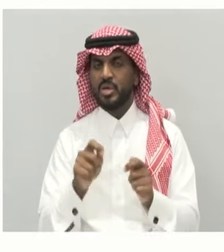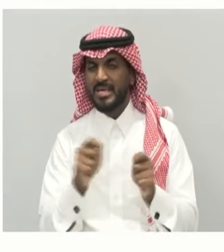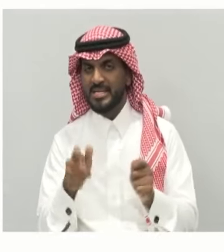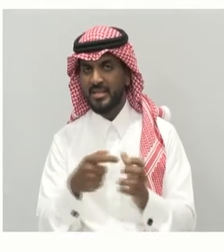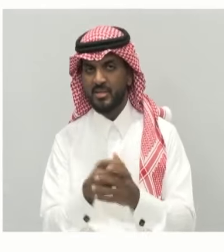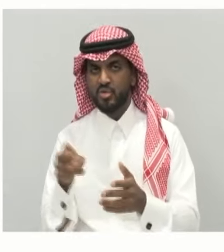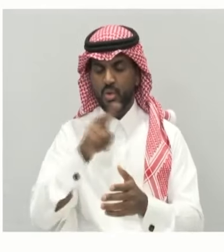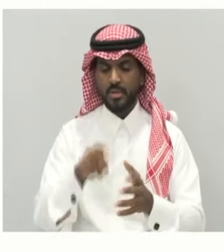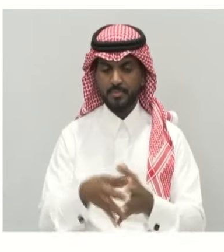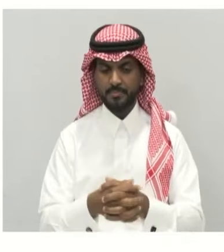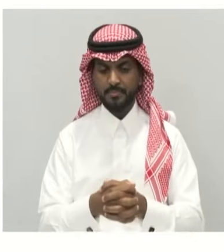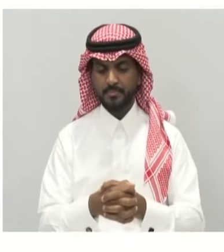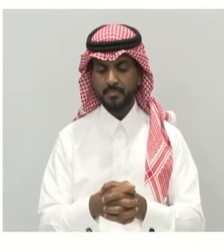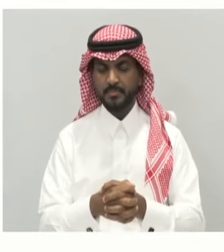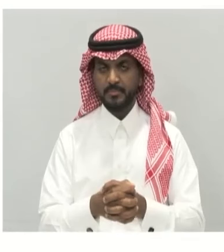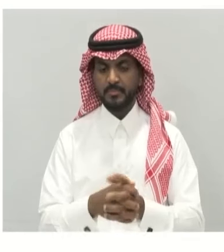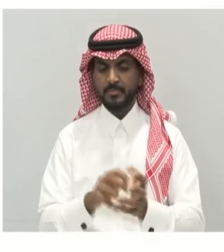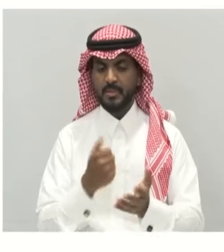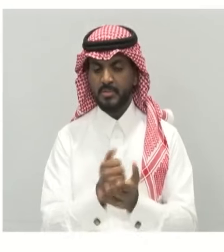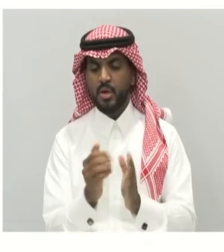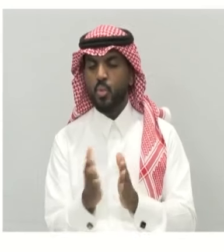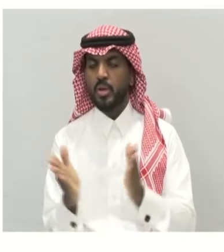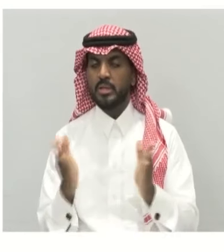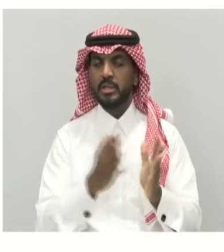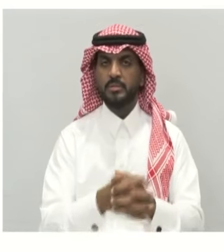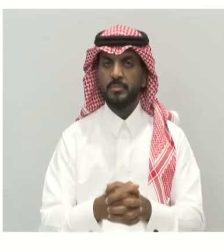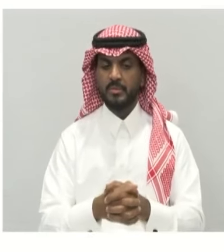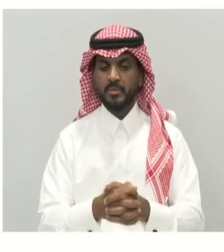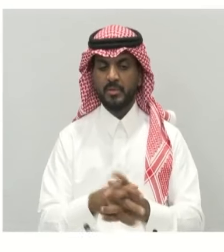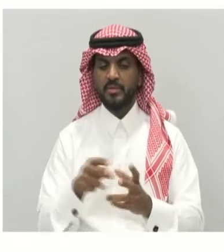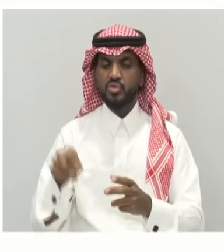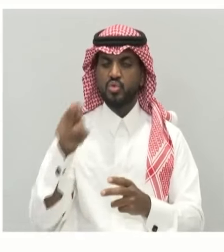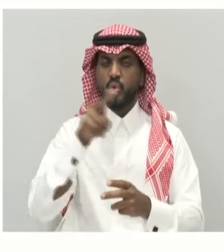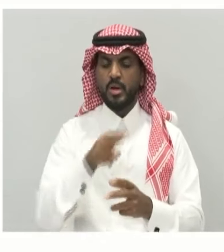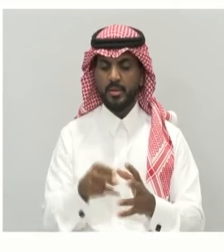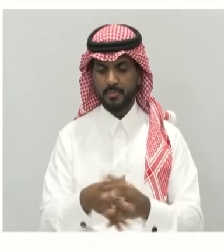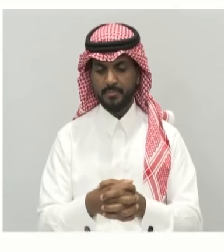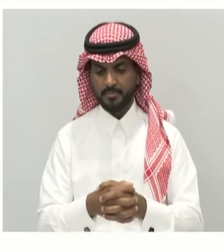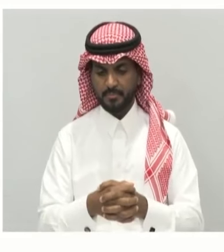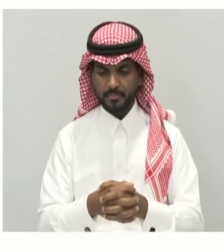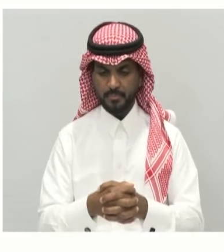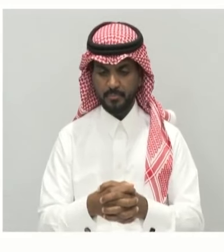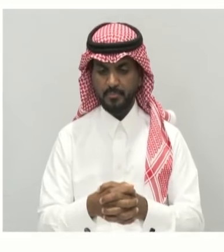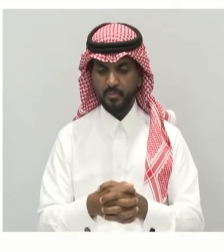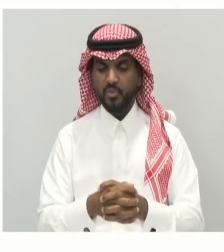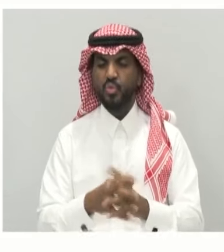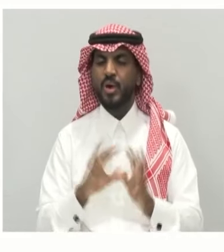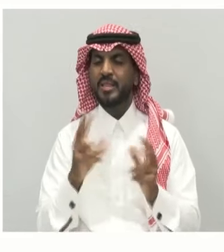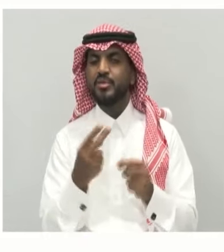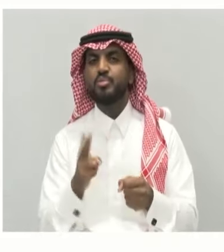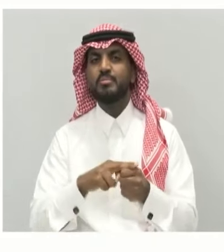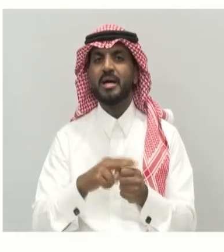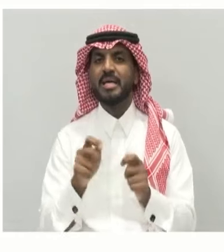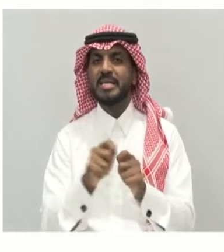السؤال اذا الان اسمحوا لي نمسح وننتقل مع بعض الى هذا السؤال بارك الله فيكم اقدر ثم اقيس